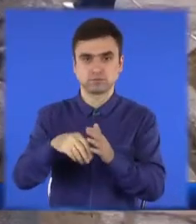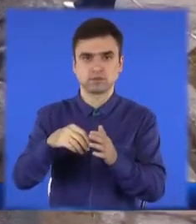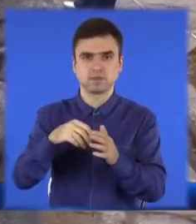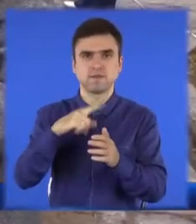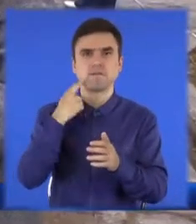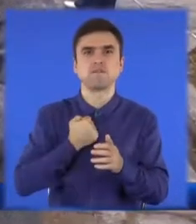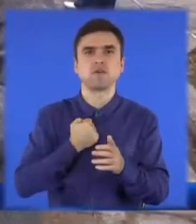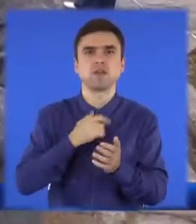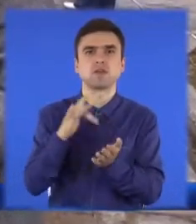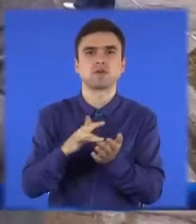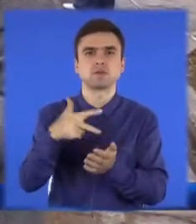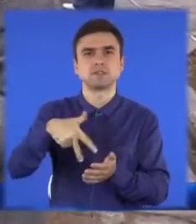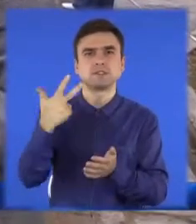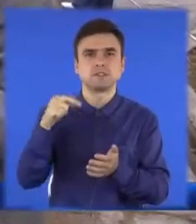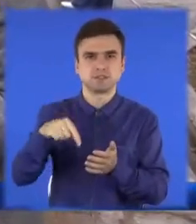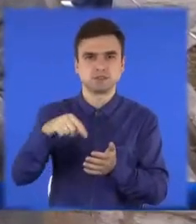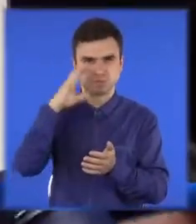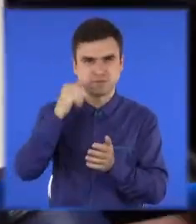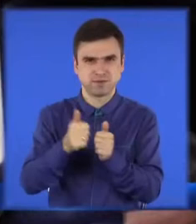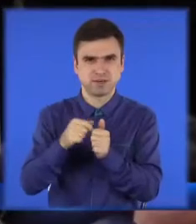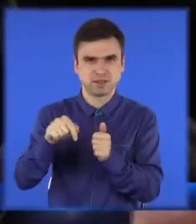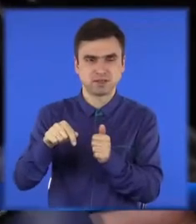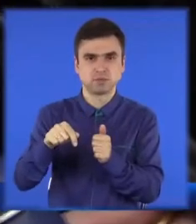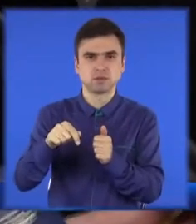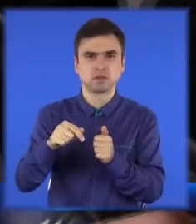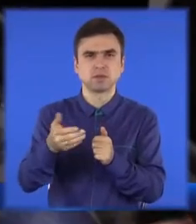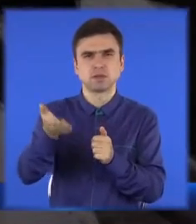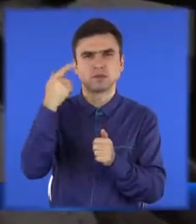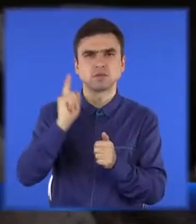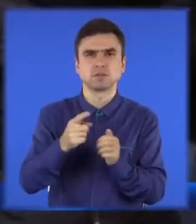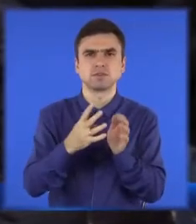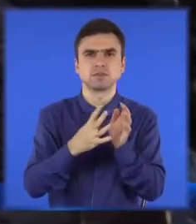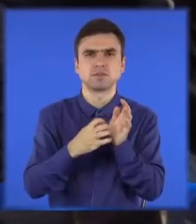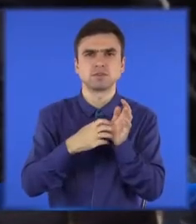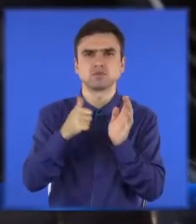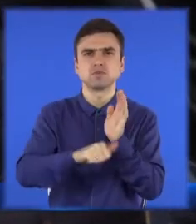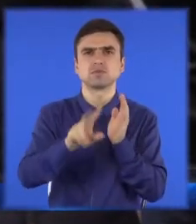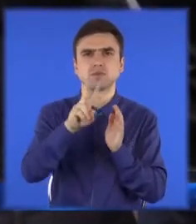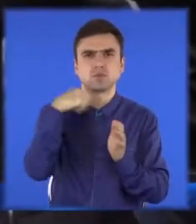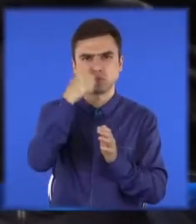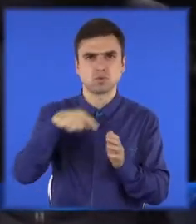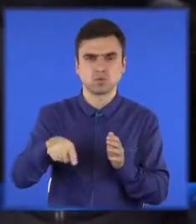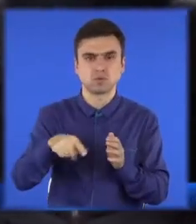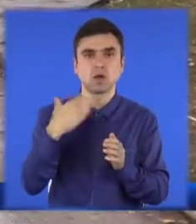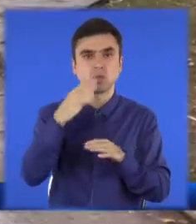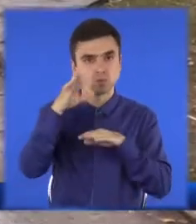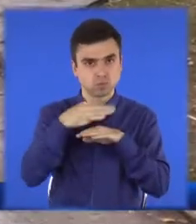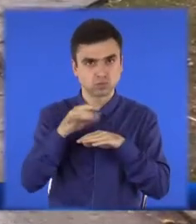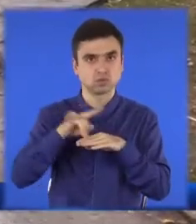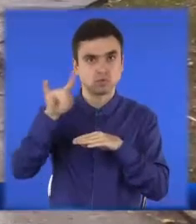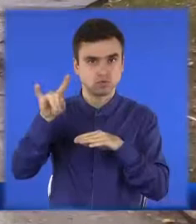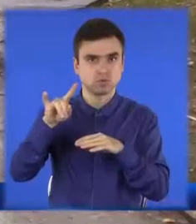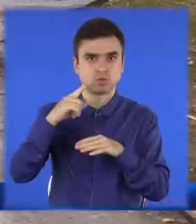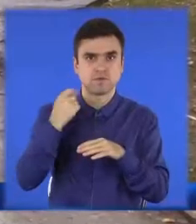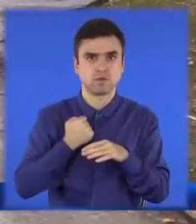років. Її чоловік був льотчиком, а син – штурманом. Сама вона викладач англійської мови. У місцевих школах вела гурток стюардес. Каже,